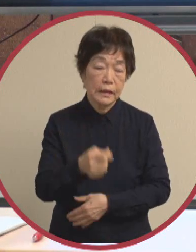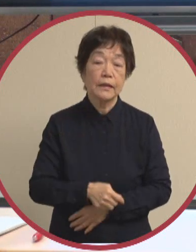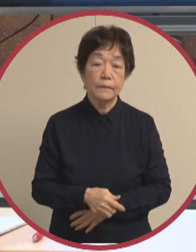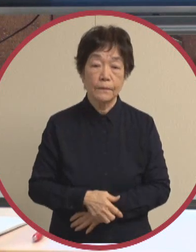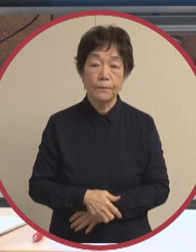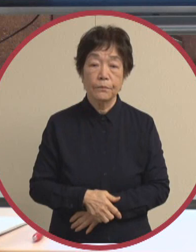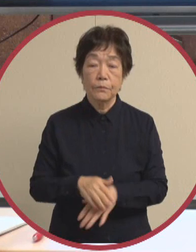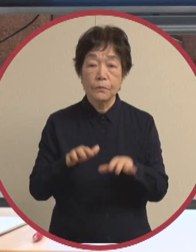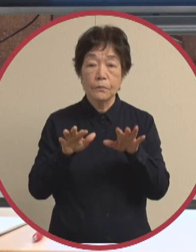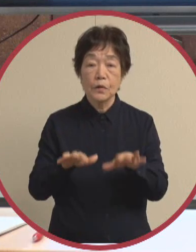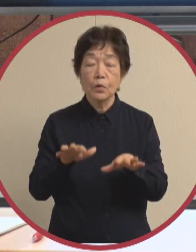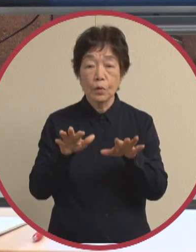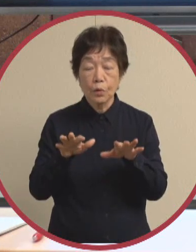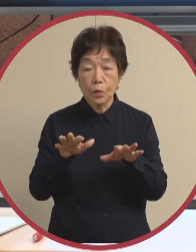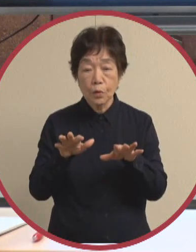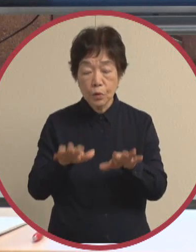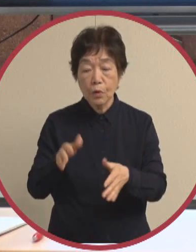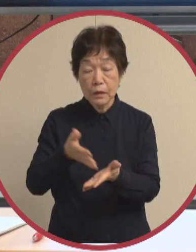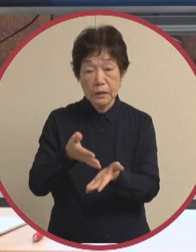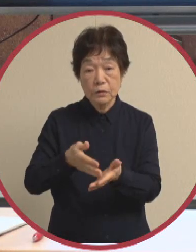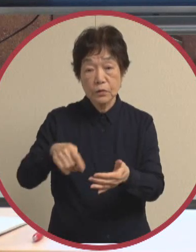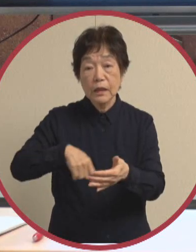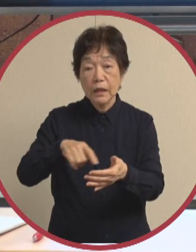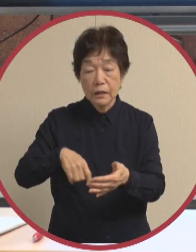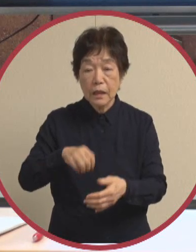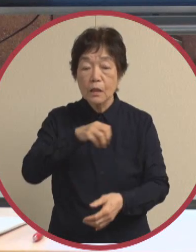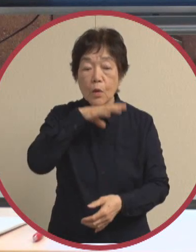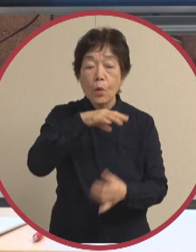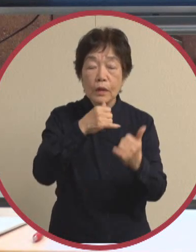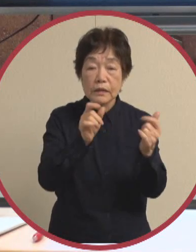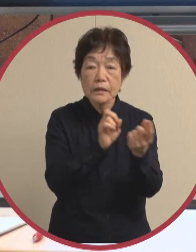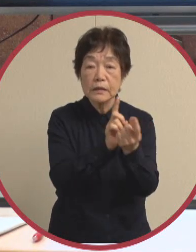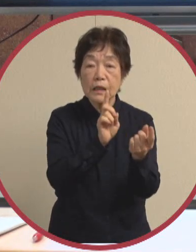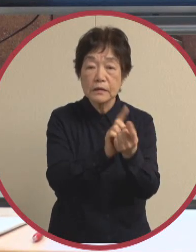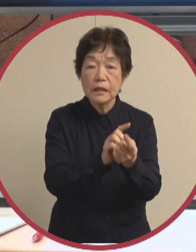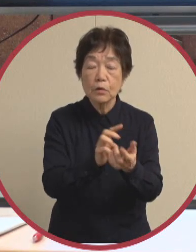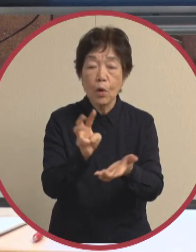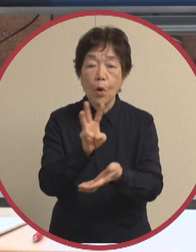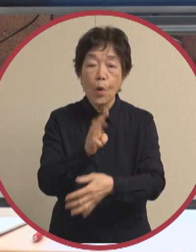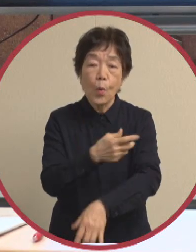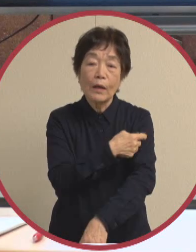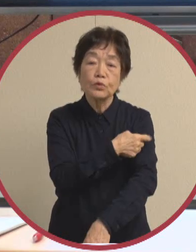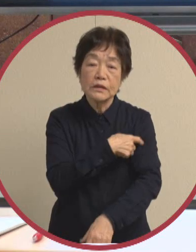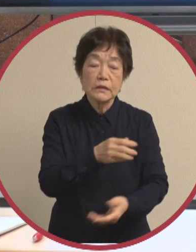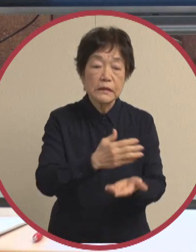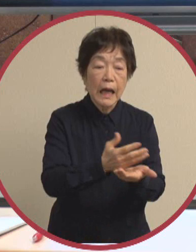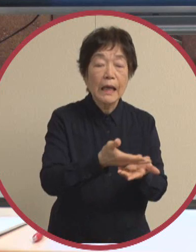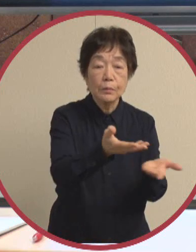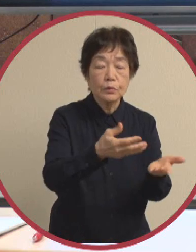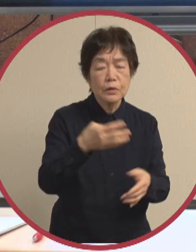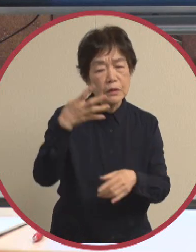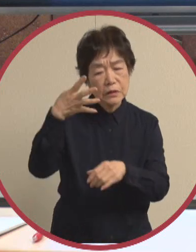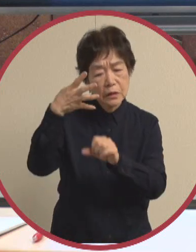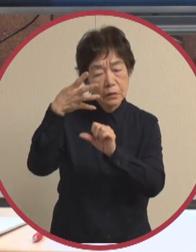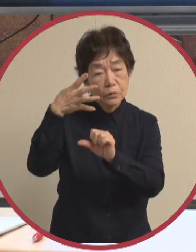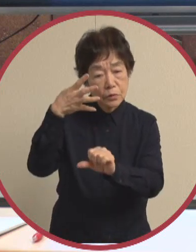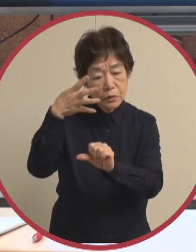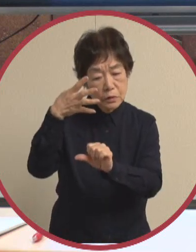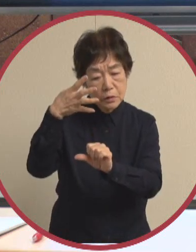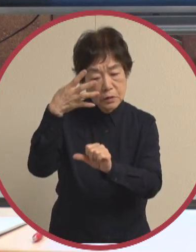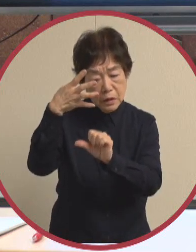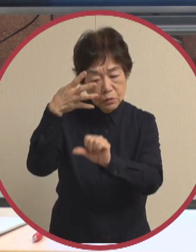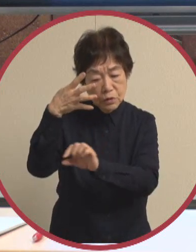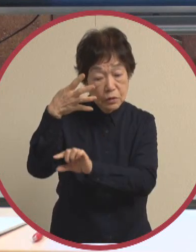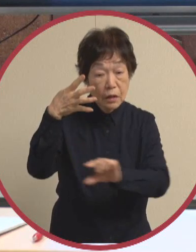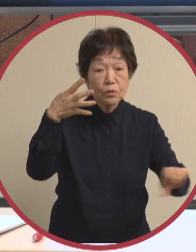今日、リリースがあった通りですね、高齢者向け接種のワクチンの配分について、はい、4月5日の週に2